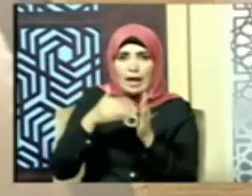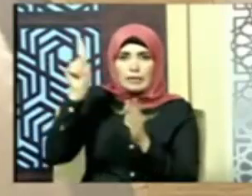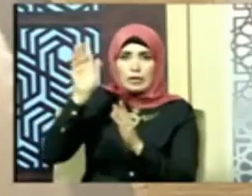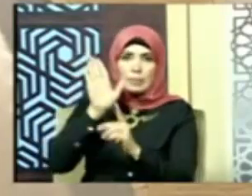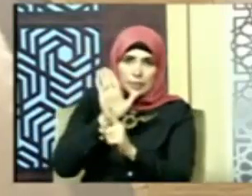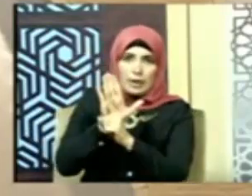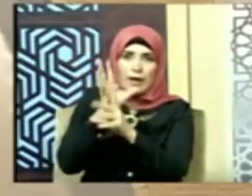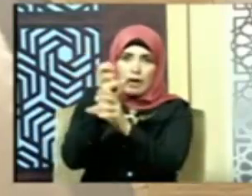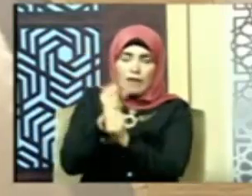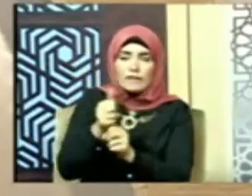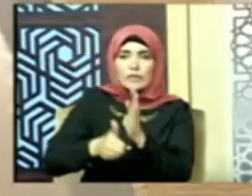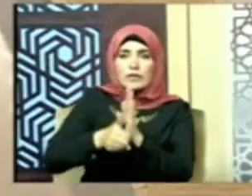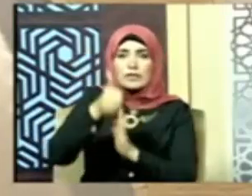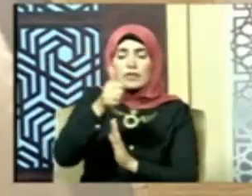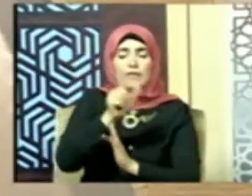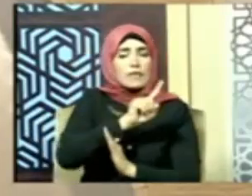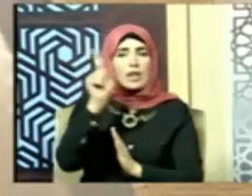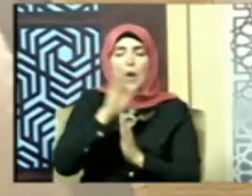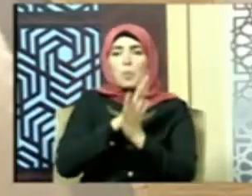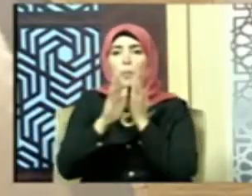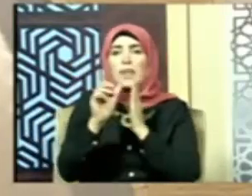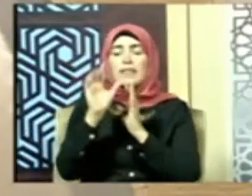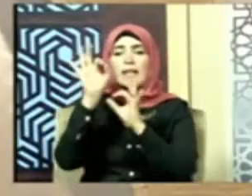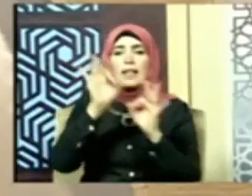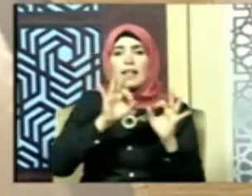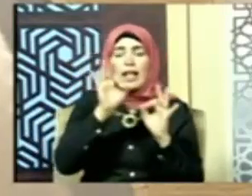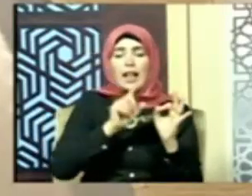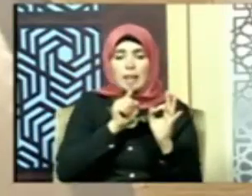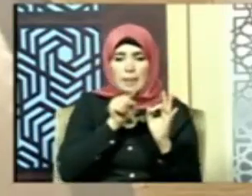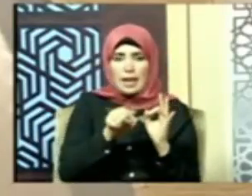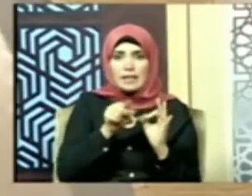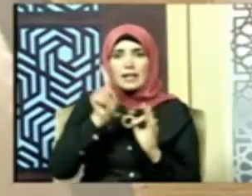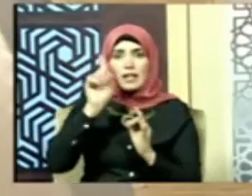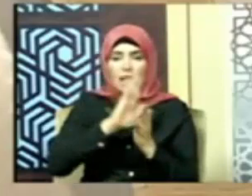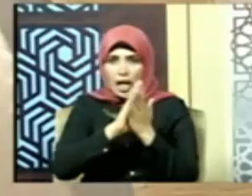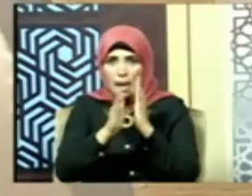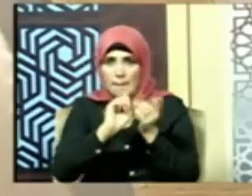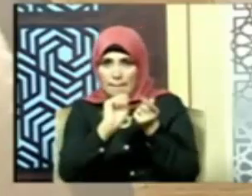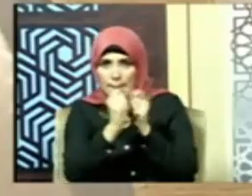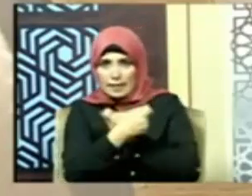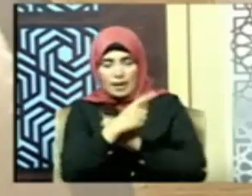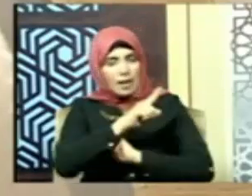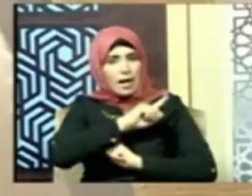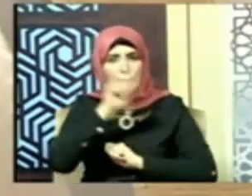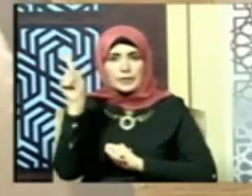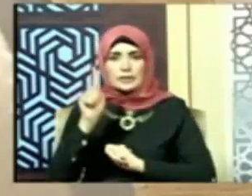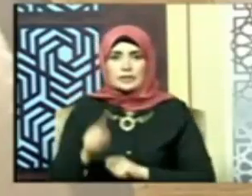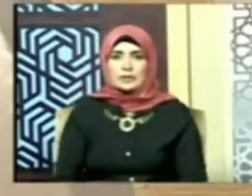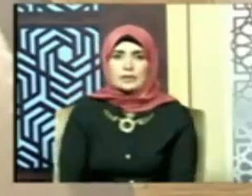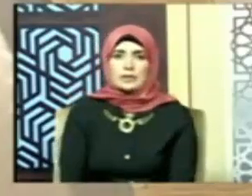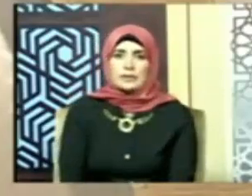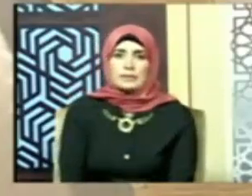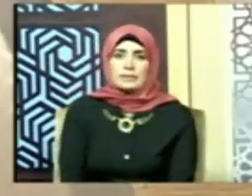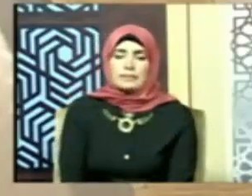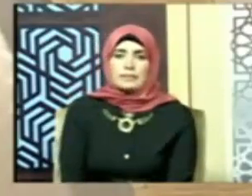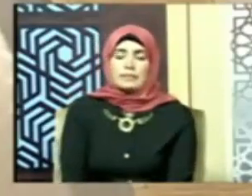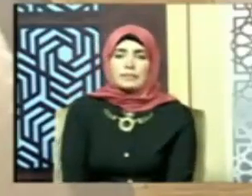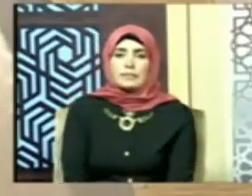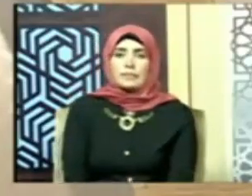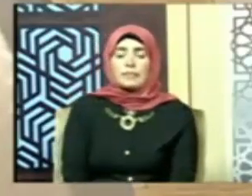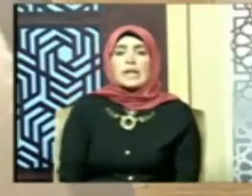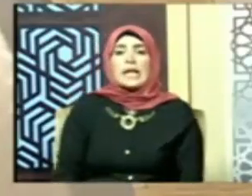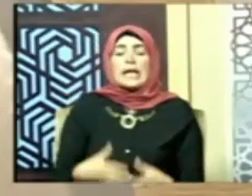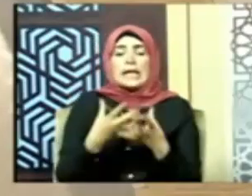مبدل لكلمات الله، ولقد جاءك من نبأ المرسلين. تطاول